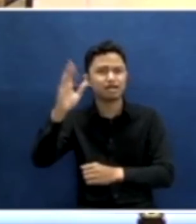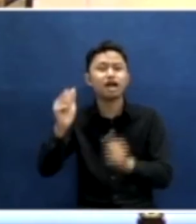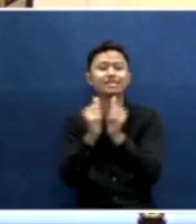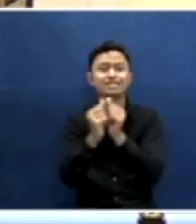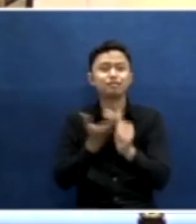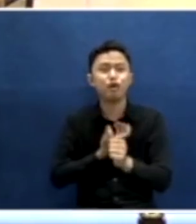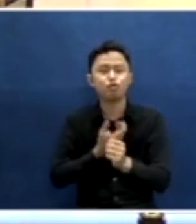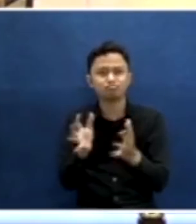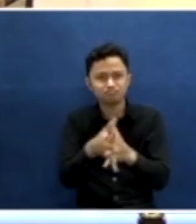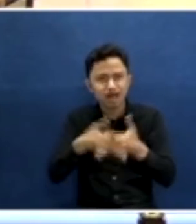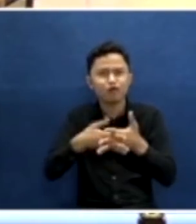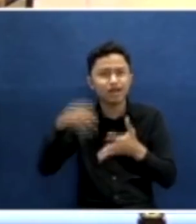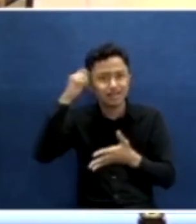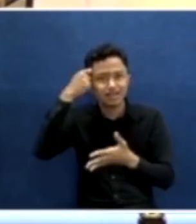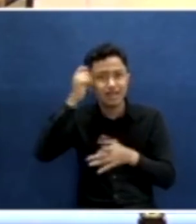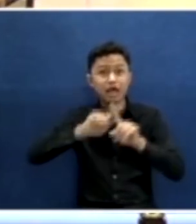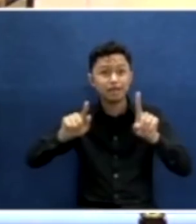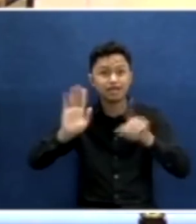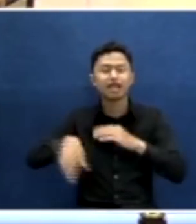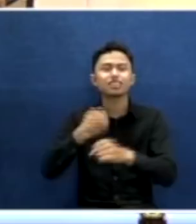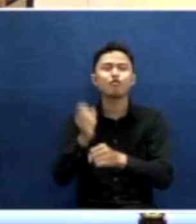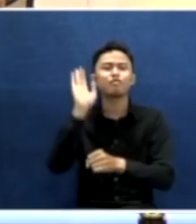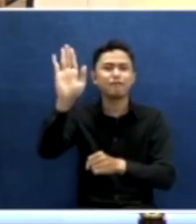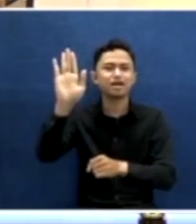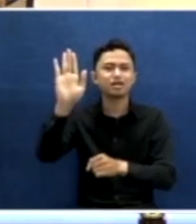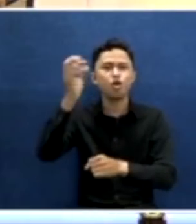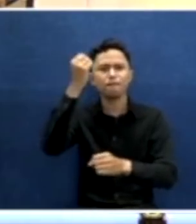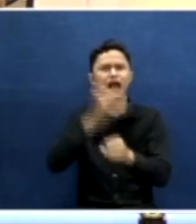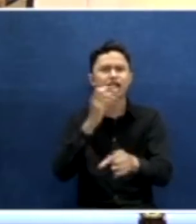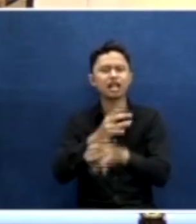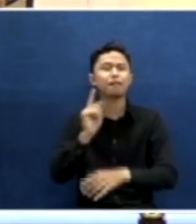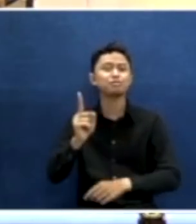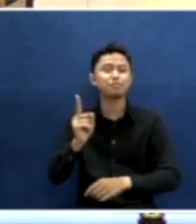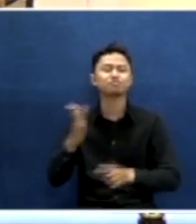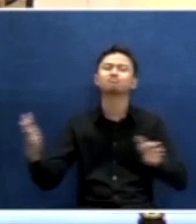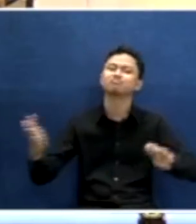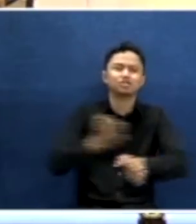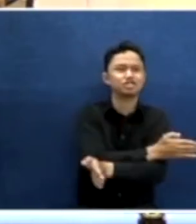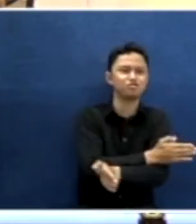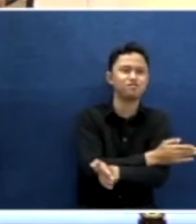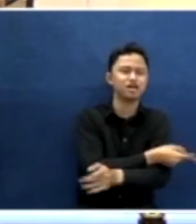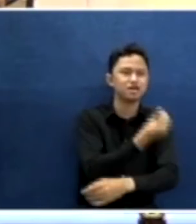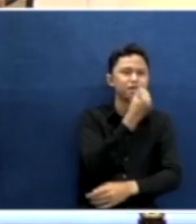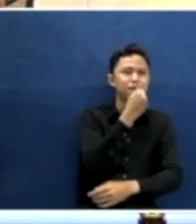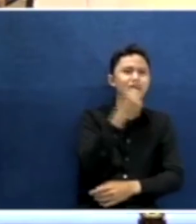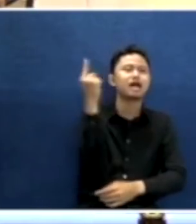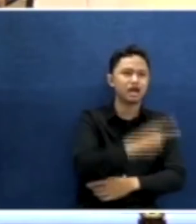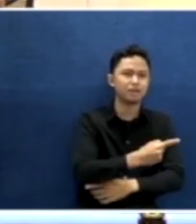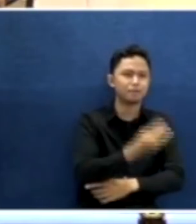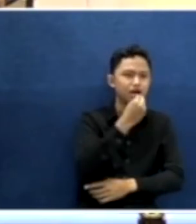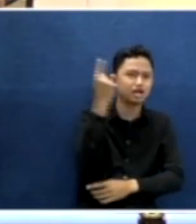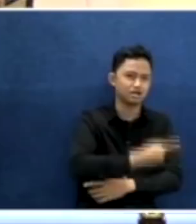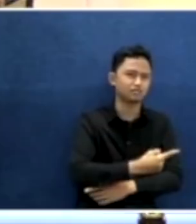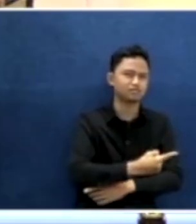setelahnya itupun dia tidak menghafalkan Quran apa masalahnya makanan haram itulah yang memadamkan setiap panggilan kebaikan